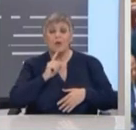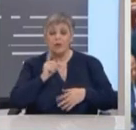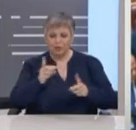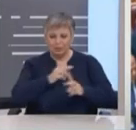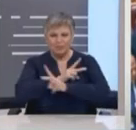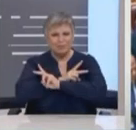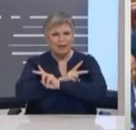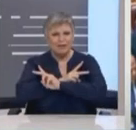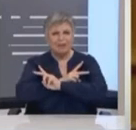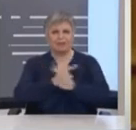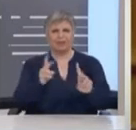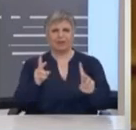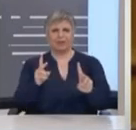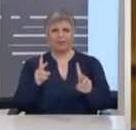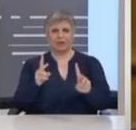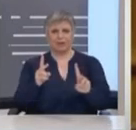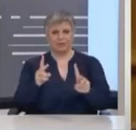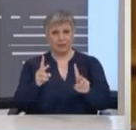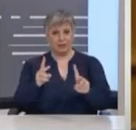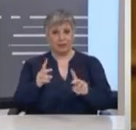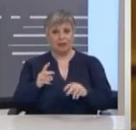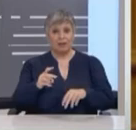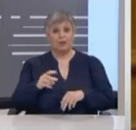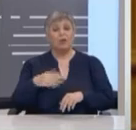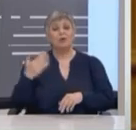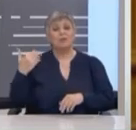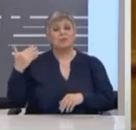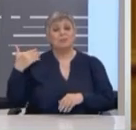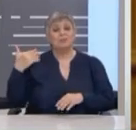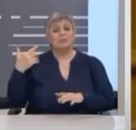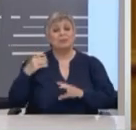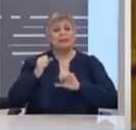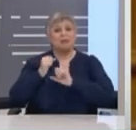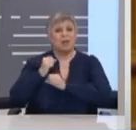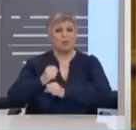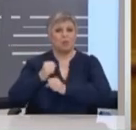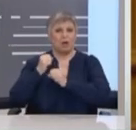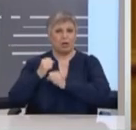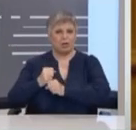αναφορά στην πρώτη διάσκεψη του Γενάρη της Γενέβης.